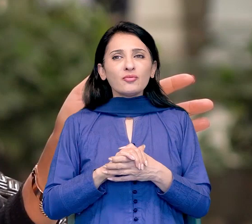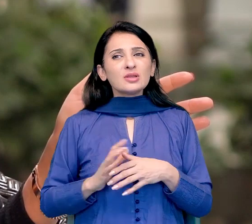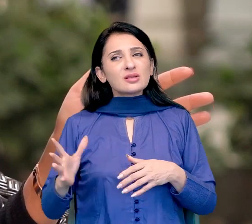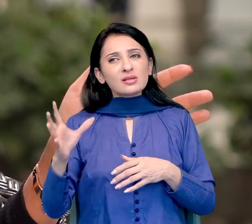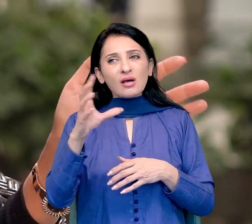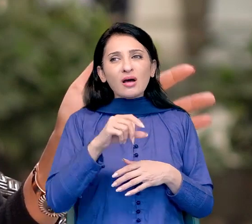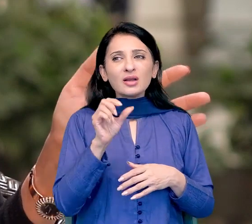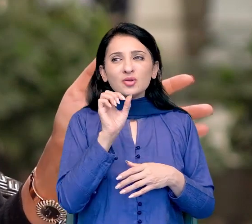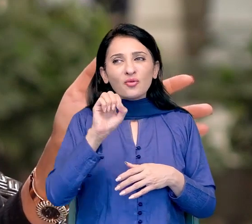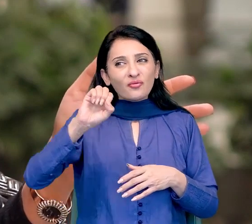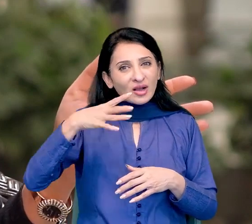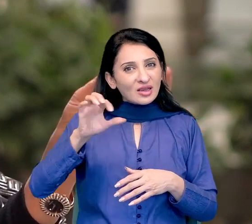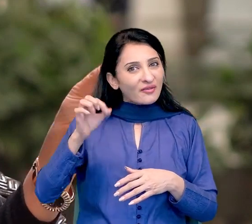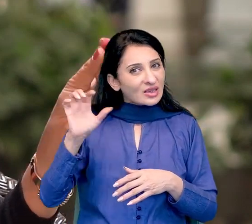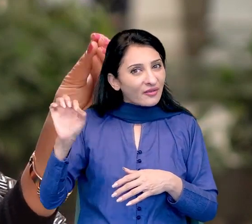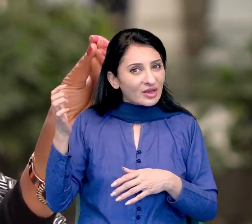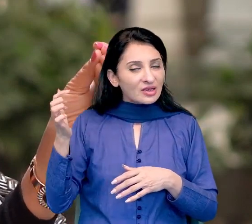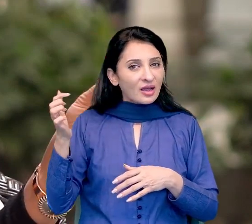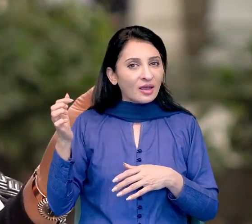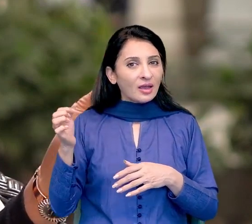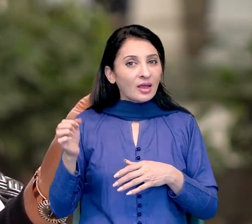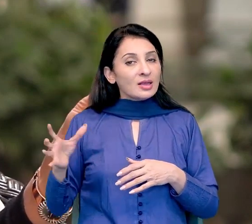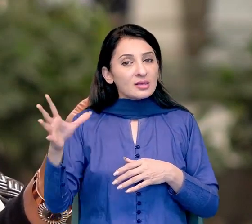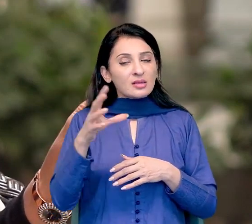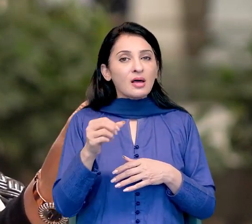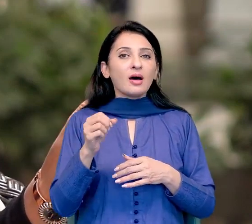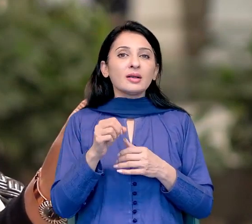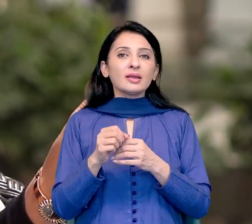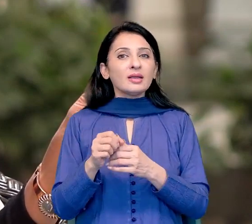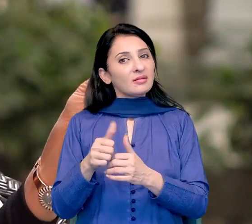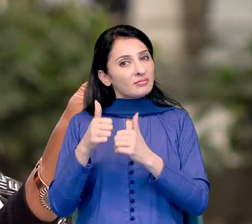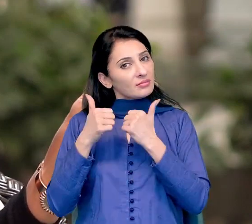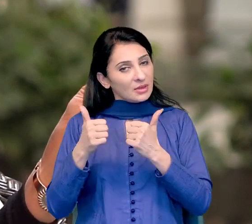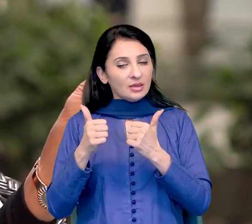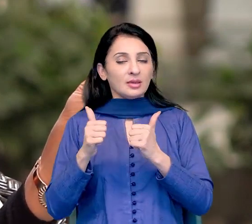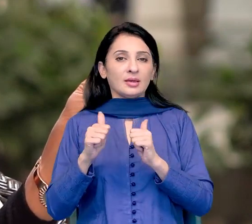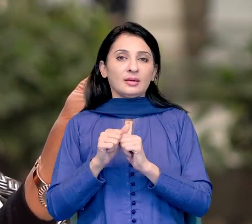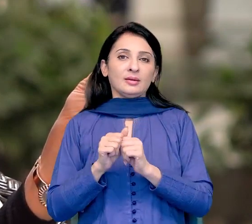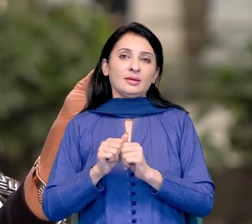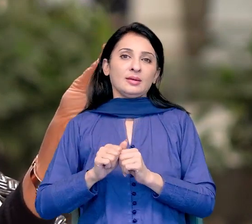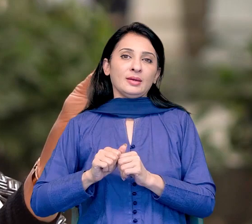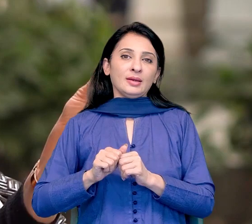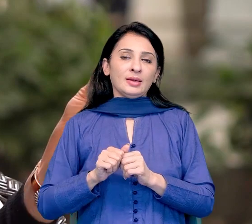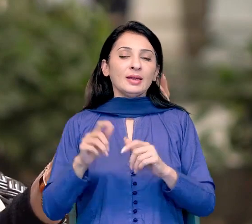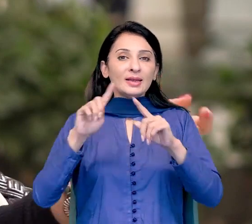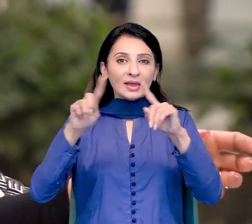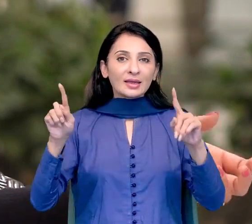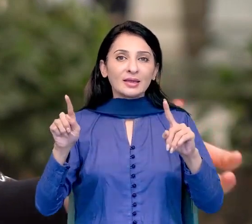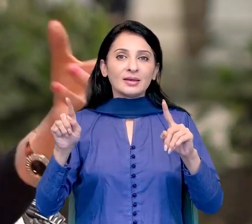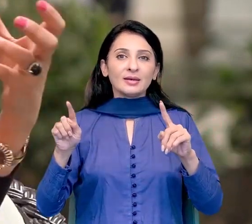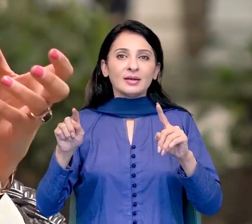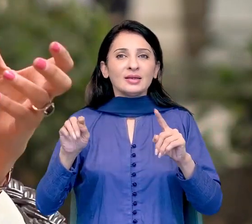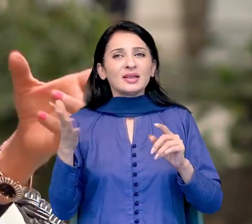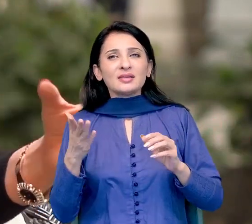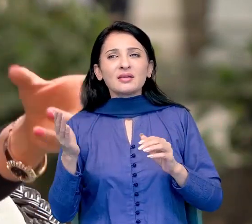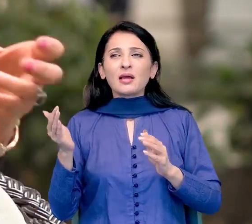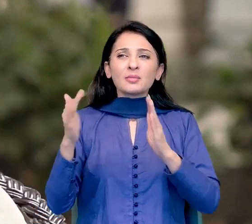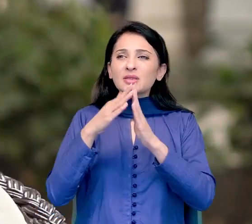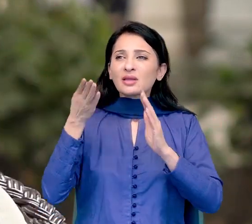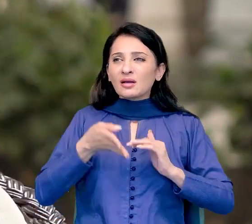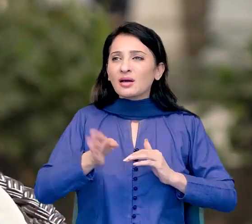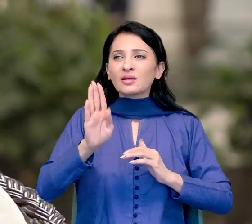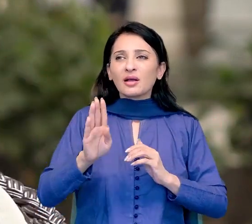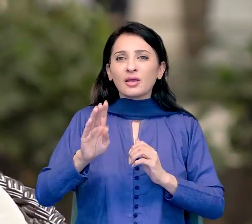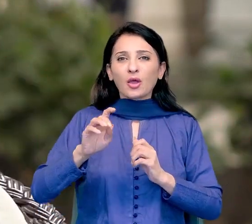ہیں, ان میں کوئی برائی نہیں ہے, لیکن ہمیں آئیڈینٹیفائی کرنا ضروری ہے کہ ہم when we are reaching out for